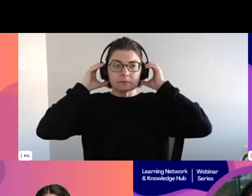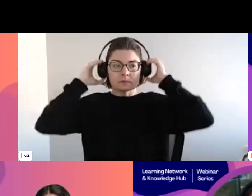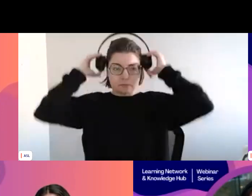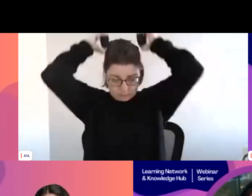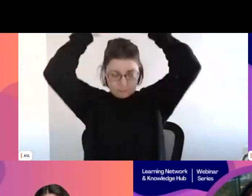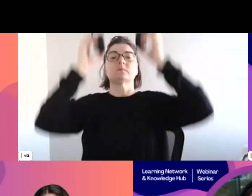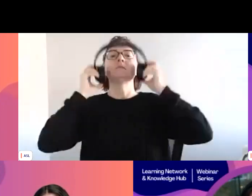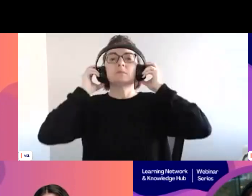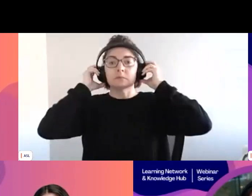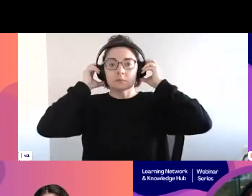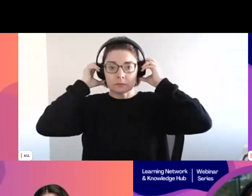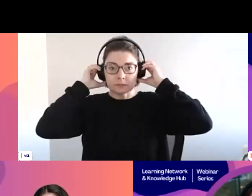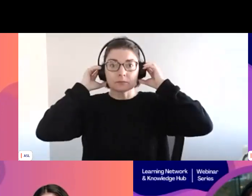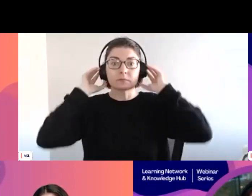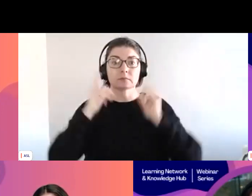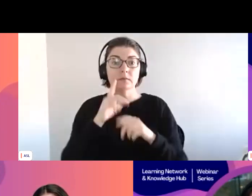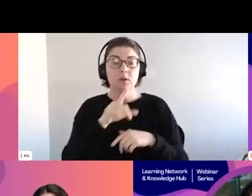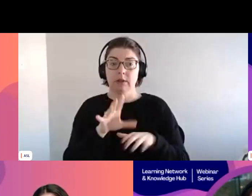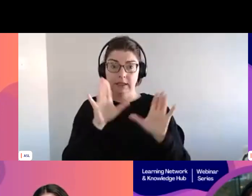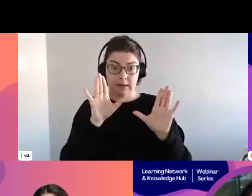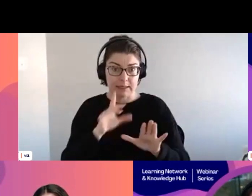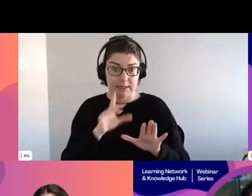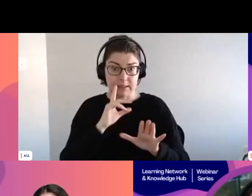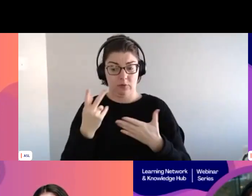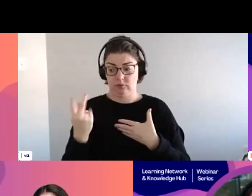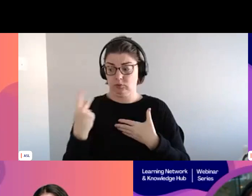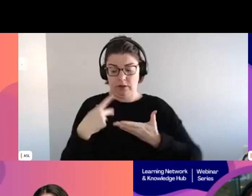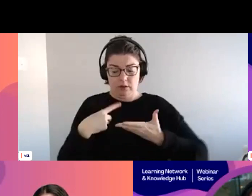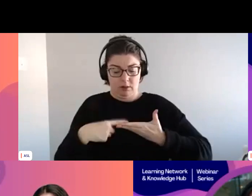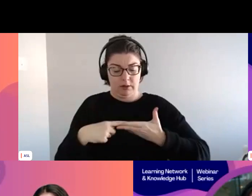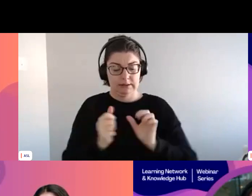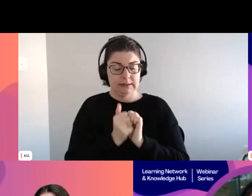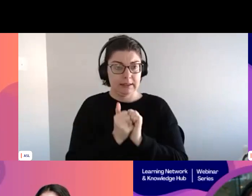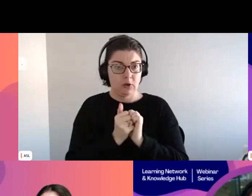relatives à l'enfant dans donc le document de divorce